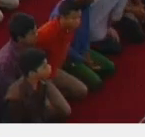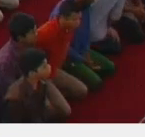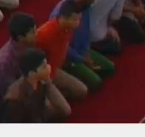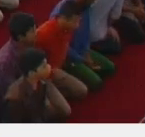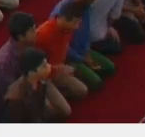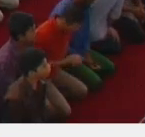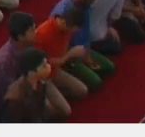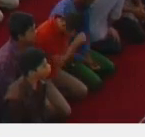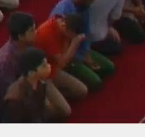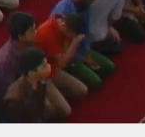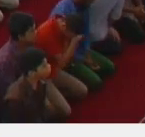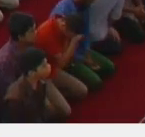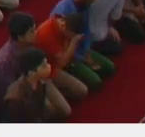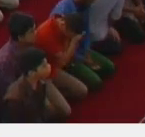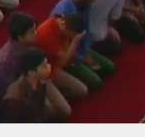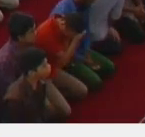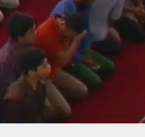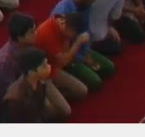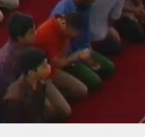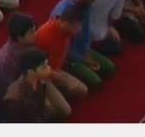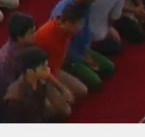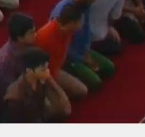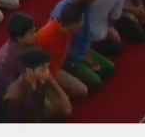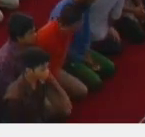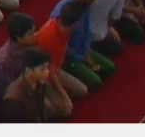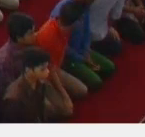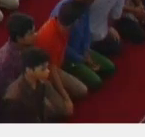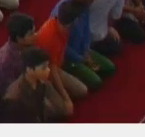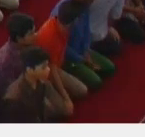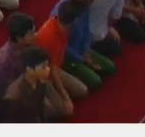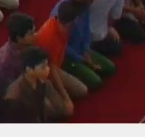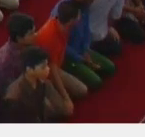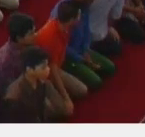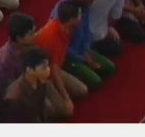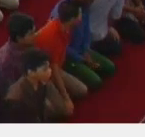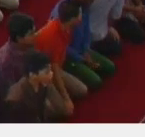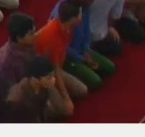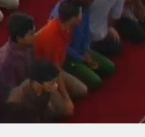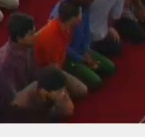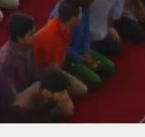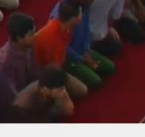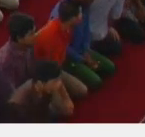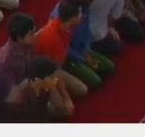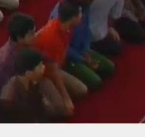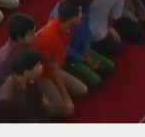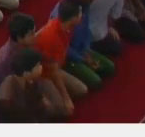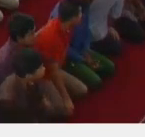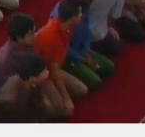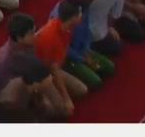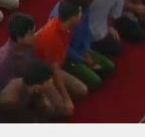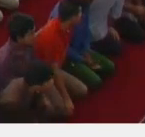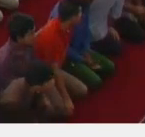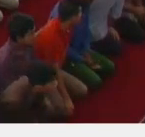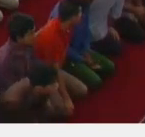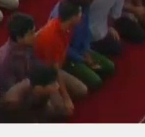رتفندو مشتريق مصطفى رشيد مصطفى رشيد وما جاكش نماذكم يبتغابان التياروف بما إمها